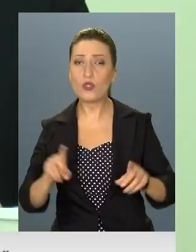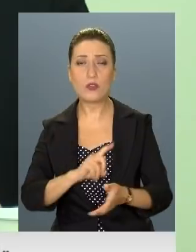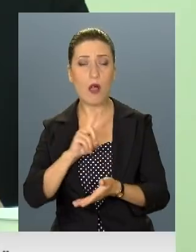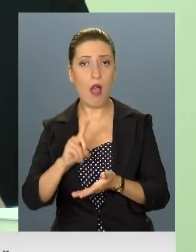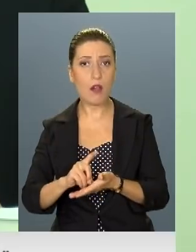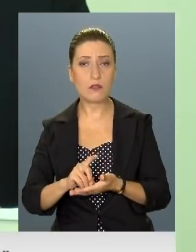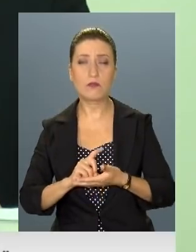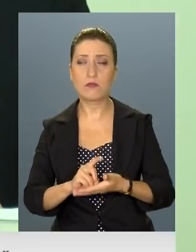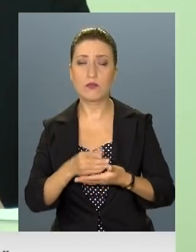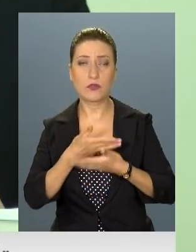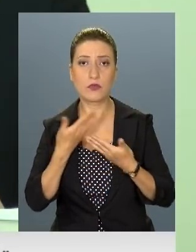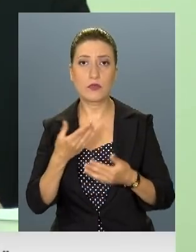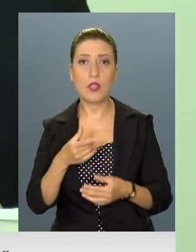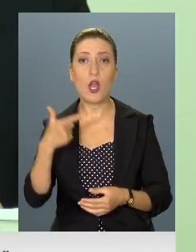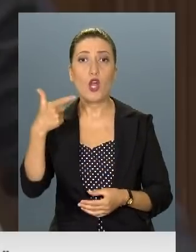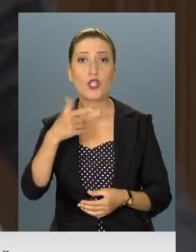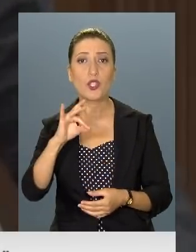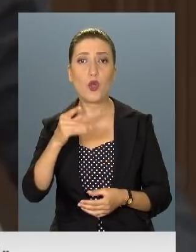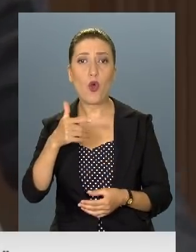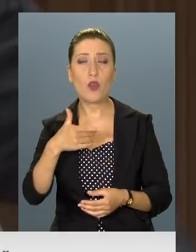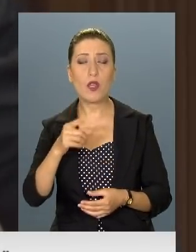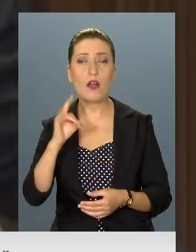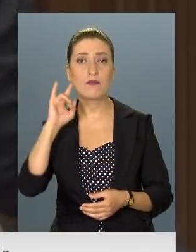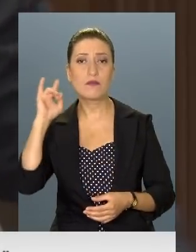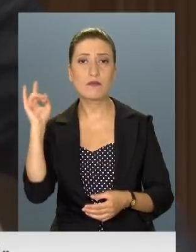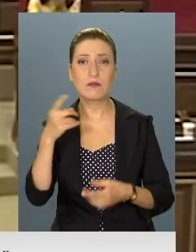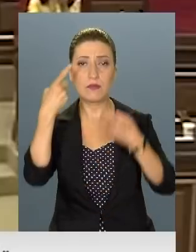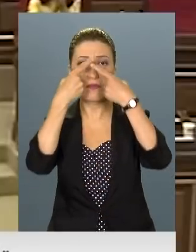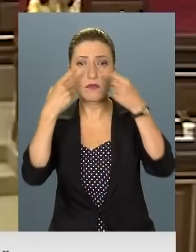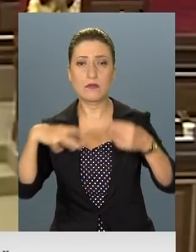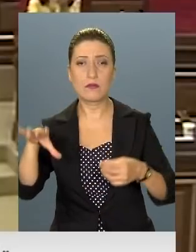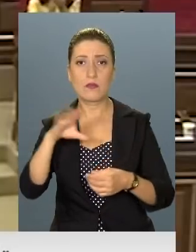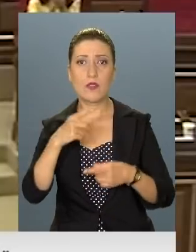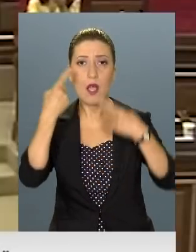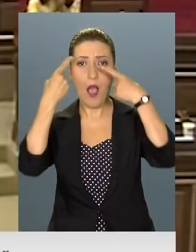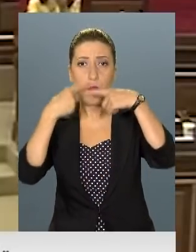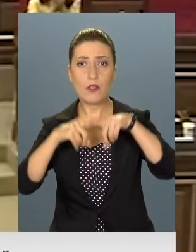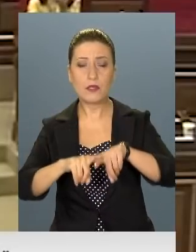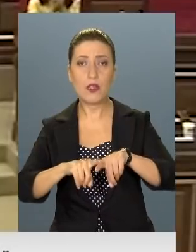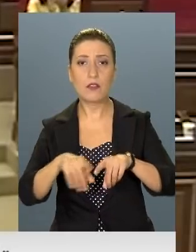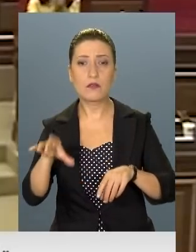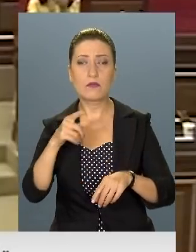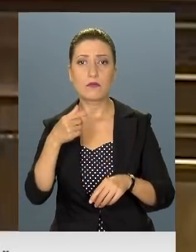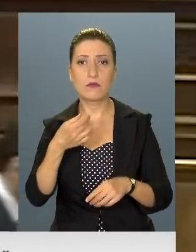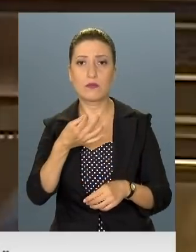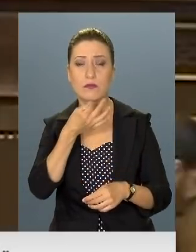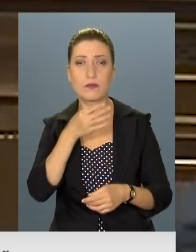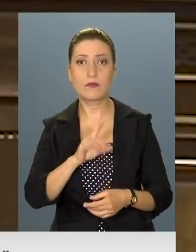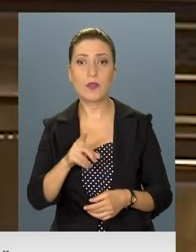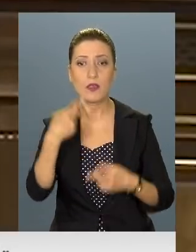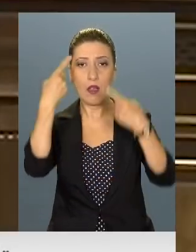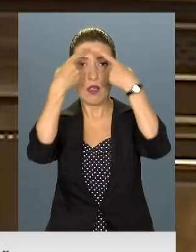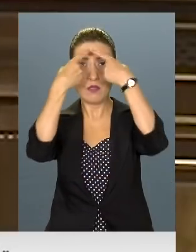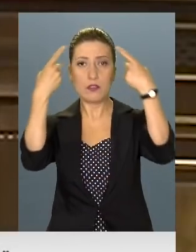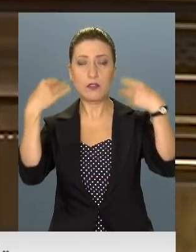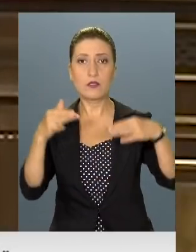չենք դիտարկում։ Գրիգորյանի աղմկահարույց հայտարարությունը անլուրջ են ընդունել Մայրբուհի սահմանադրական իրավունքի ամբիոնում։ Այդ